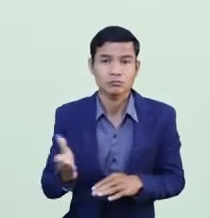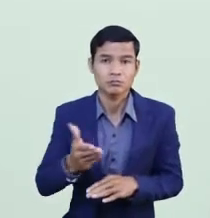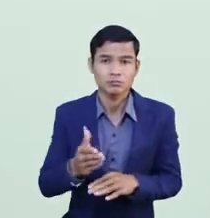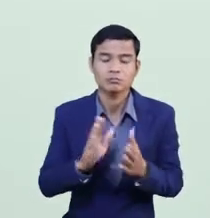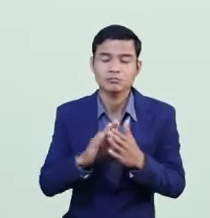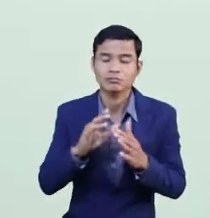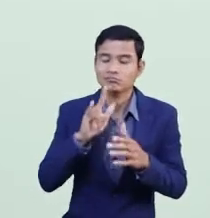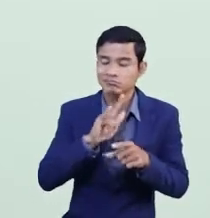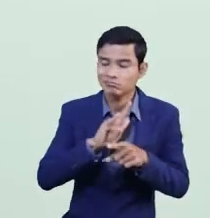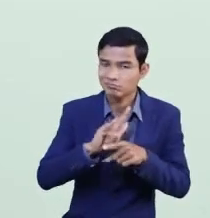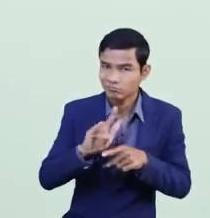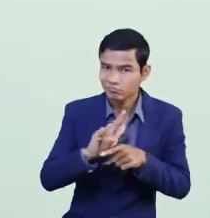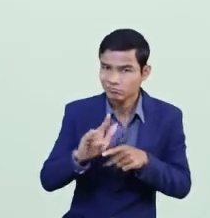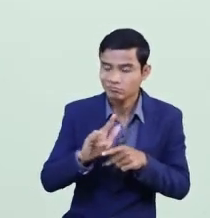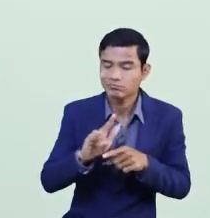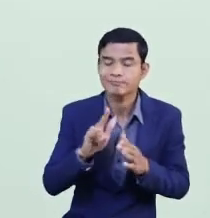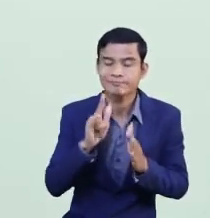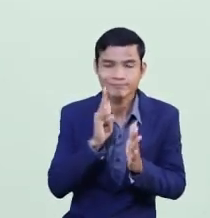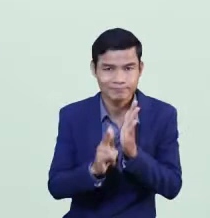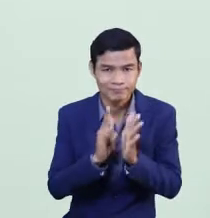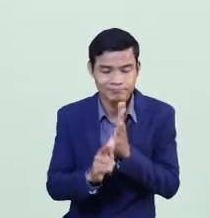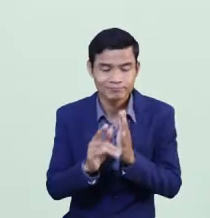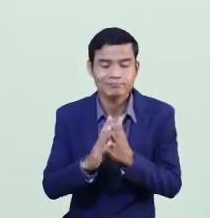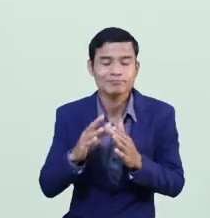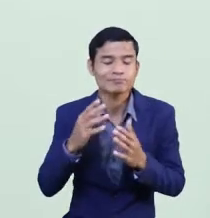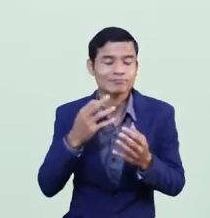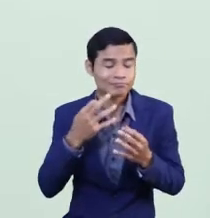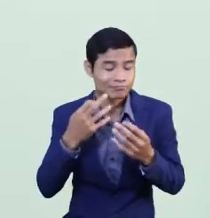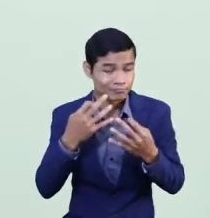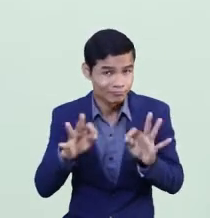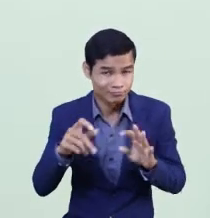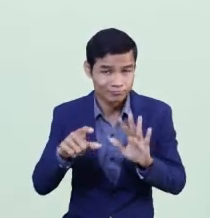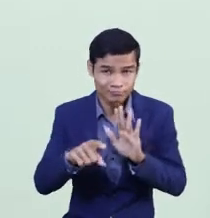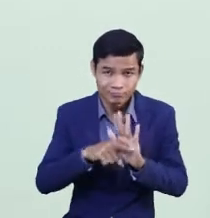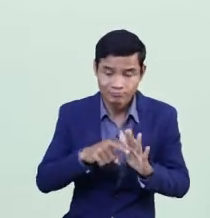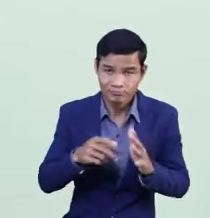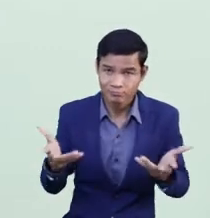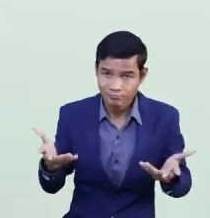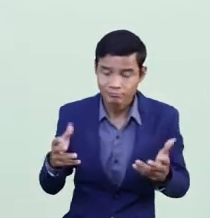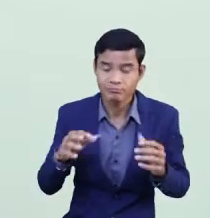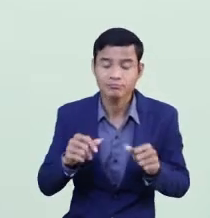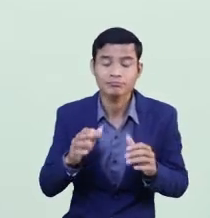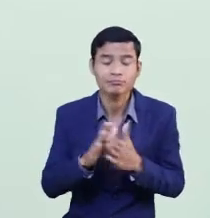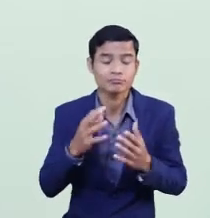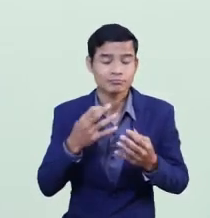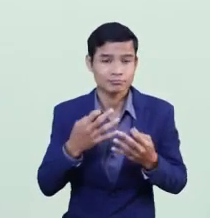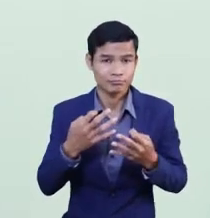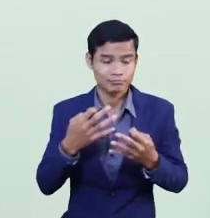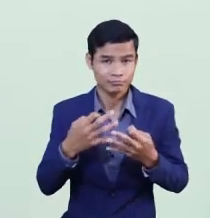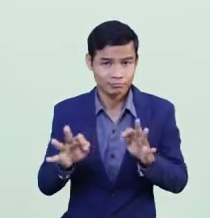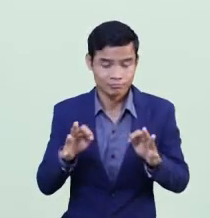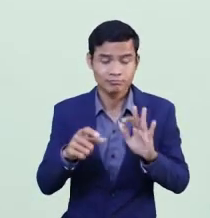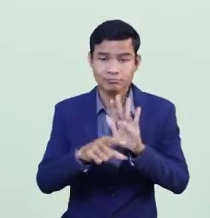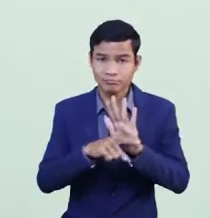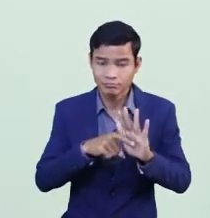ត្តិអ្នកគ្រូមើលដើម្បីធ្វើប្រមាណវិធីដកចាតើដើម្បីធ្វើប្រមាណវិធីដកយើងត្រូវធ្វើដូចម្